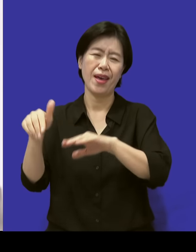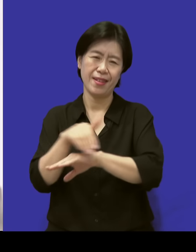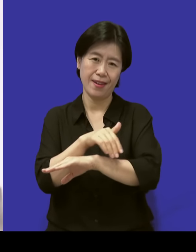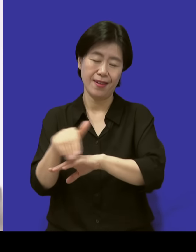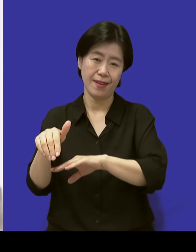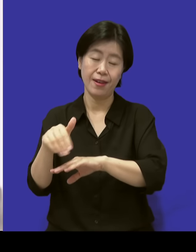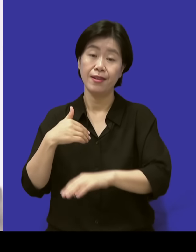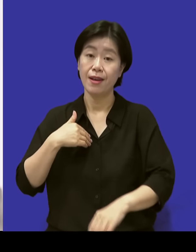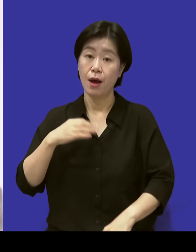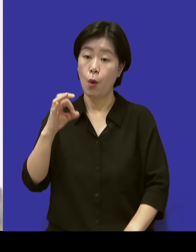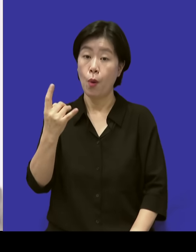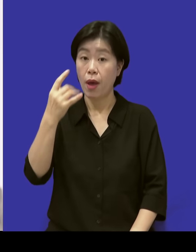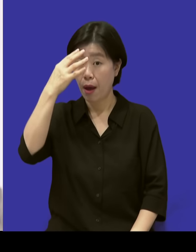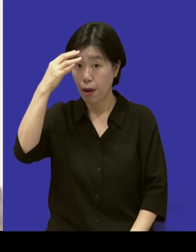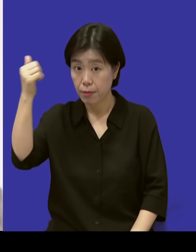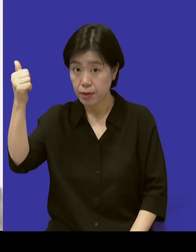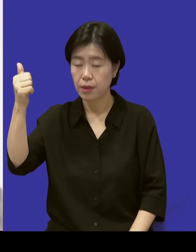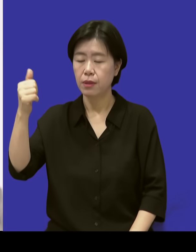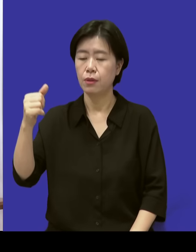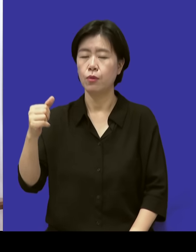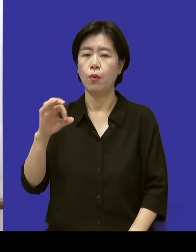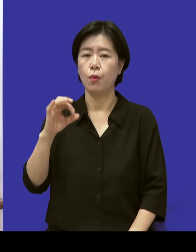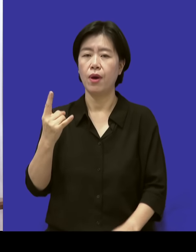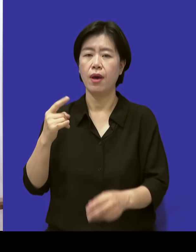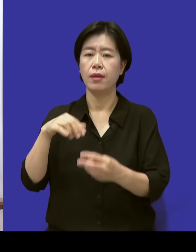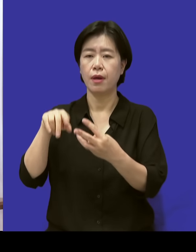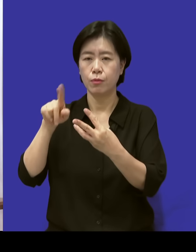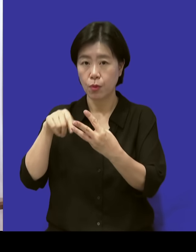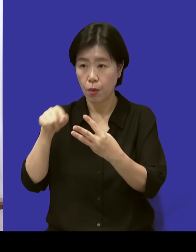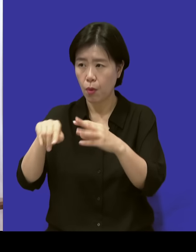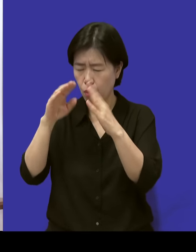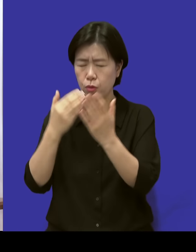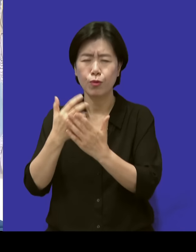외할아버지가 목사님이셨고 예. 또 외삼촌도 목사님이신데 그